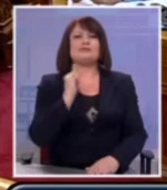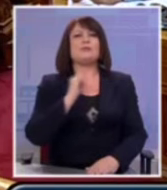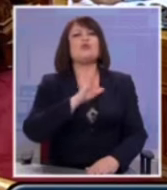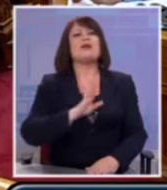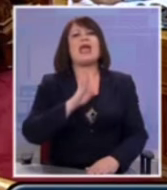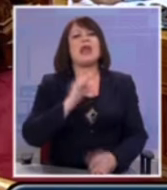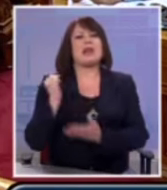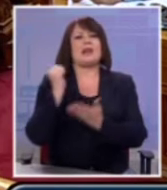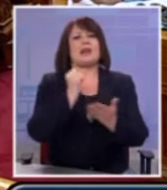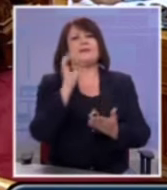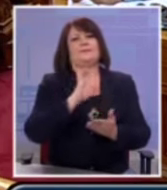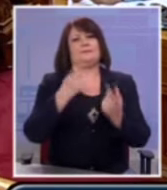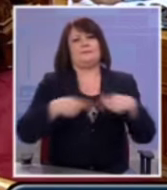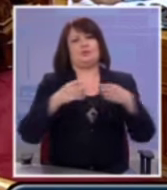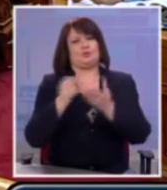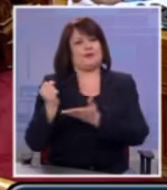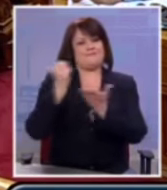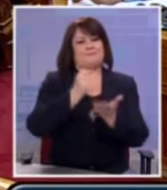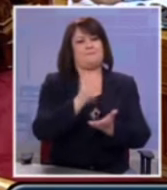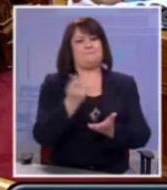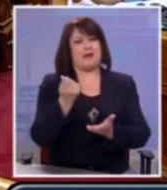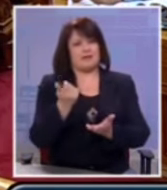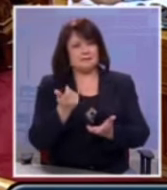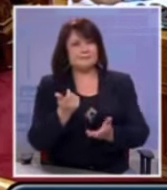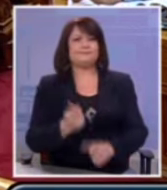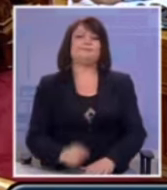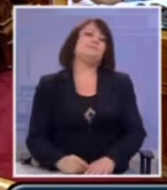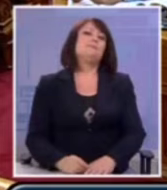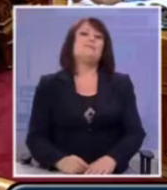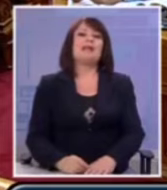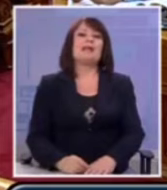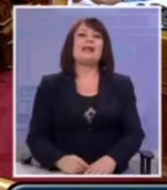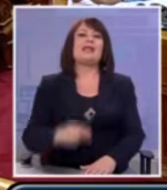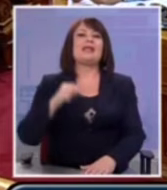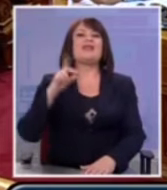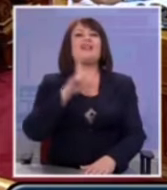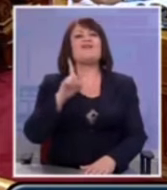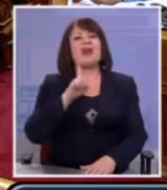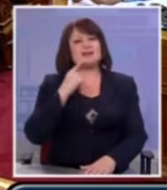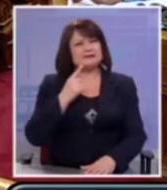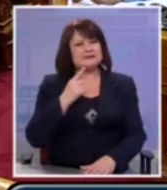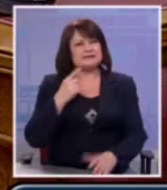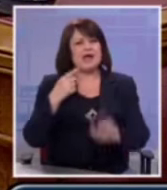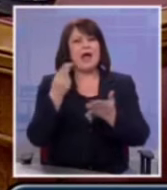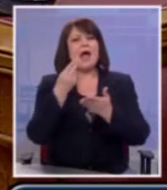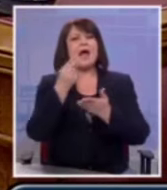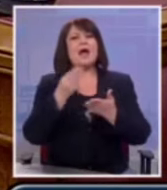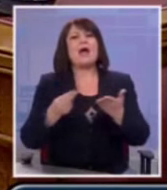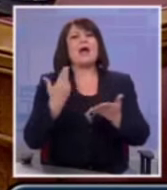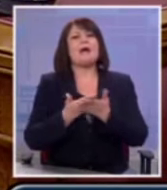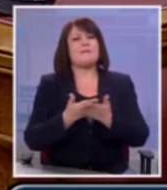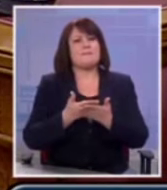που χρηματοδοτείται από την Ευρωπαϊκή Επιτροπή, ο κύριος Δαβράς, ο οποίος είπε με συγκριτικά στοιχεία και